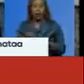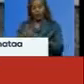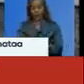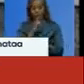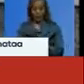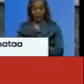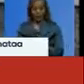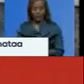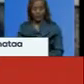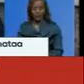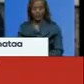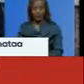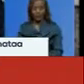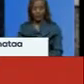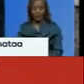እንሆናለን።